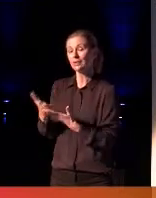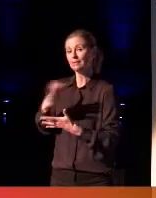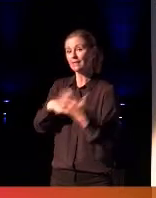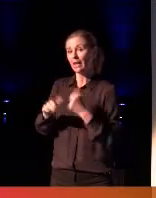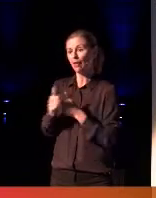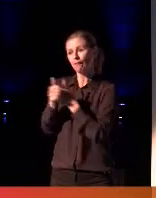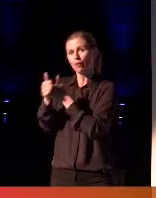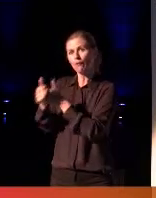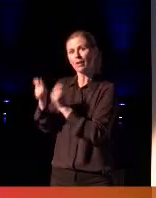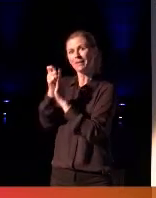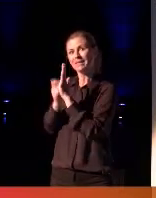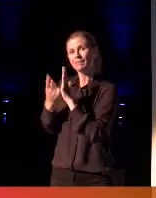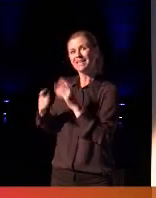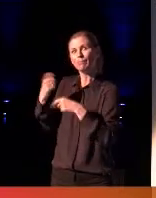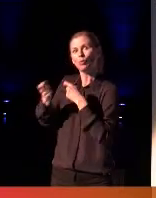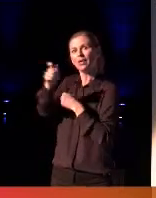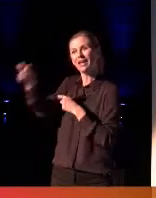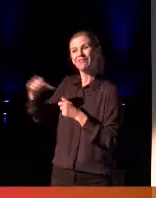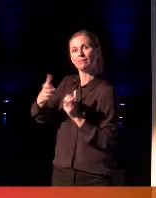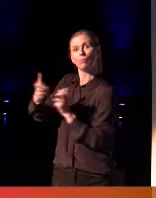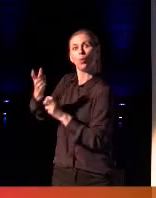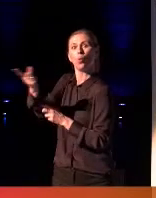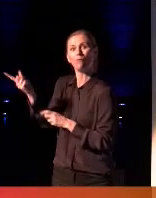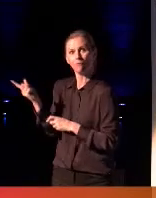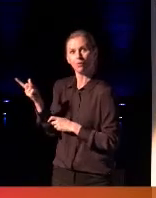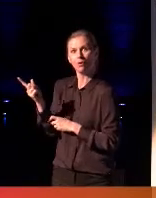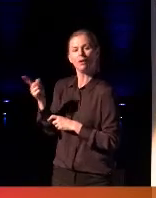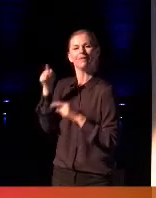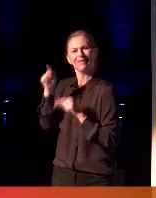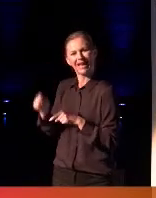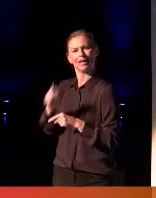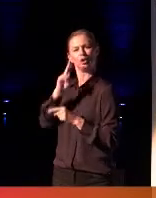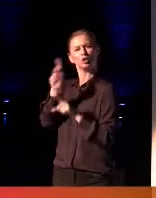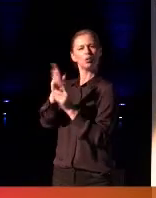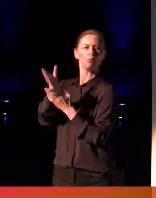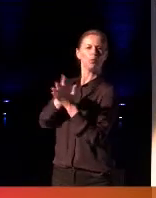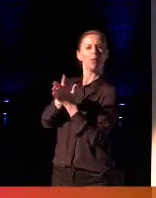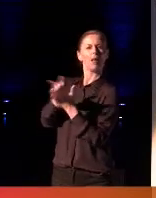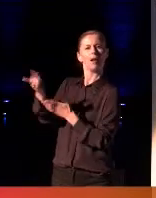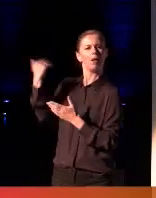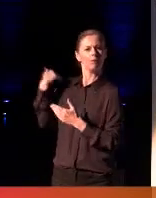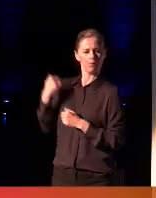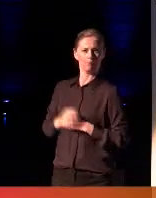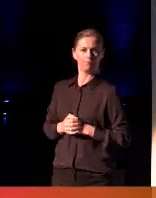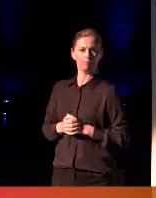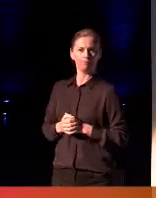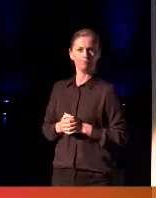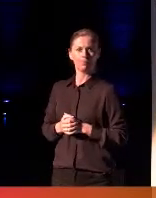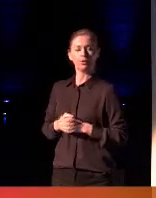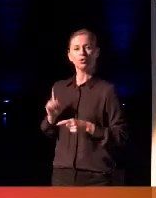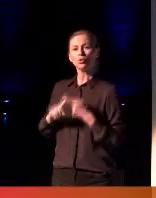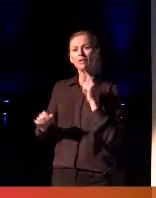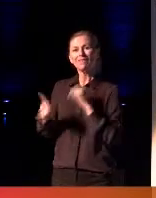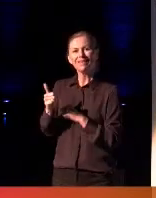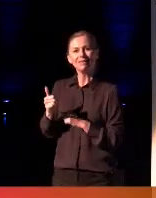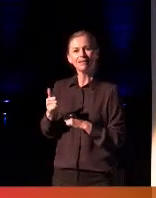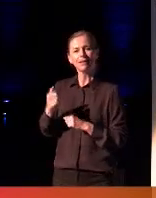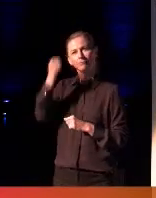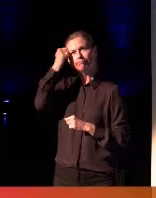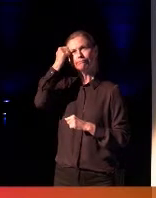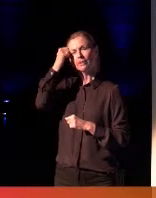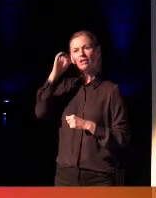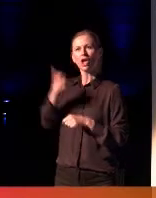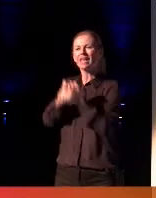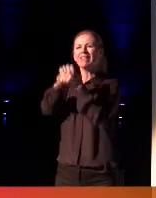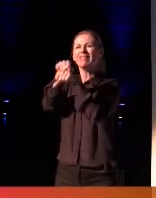brukernes premisser, når det behov for det, det skal bli den nye normalen. Og det veldig viktig da å ha med seg at man ikke